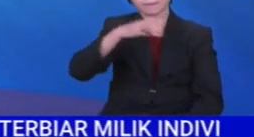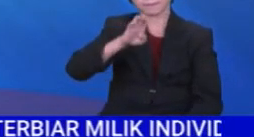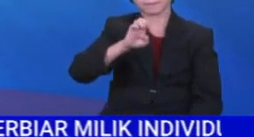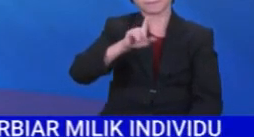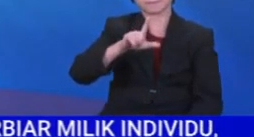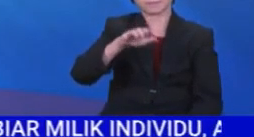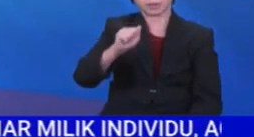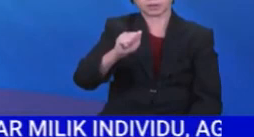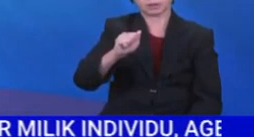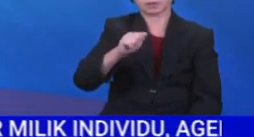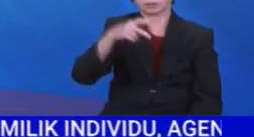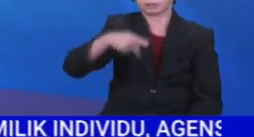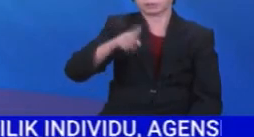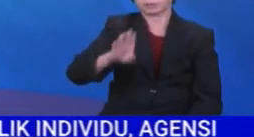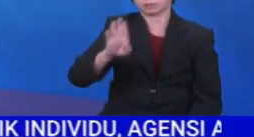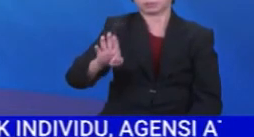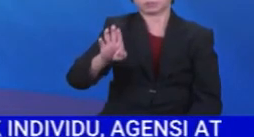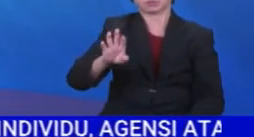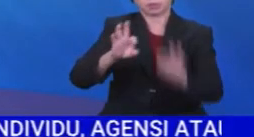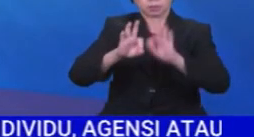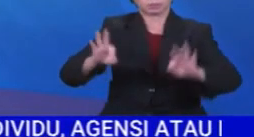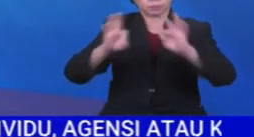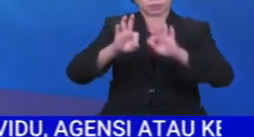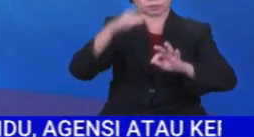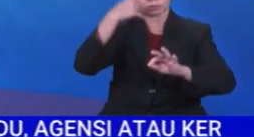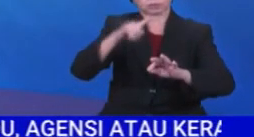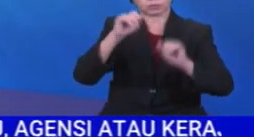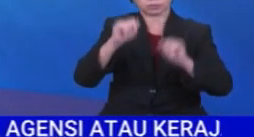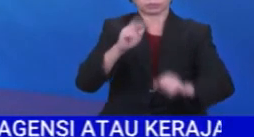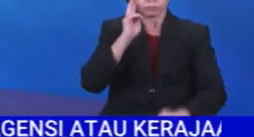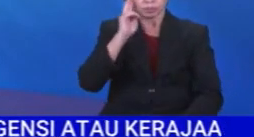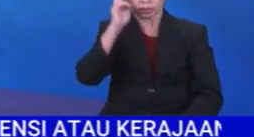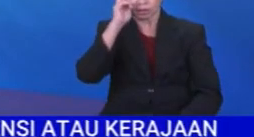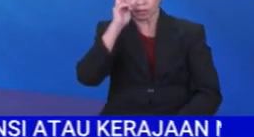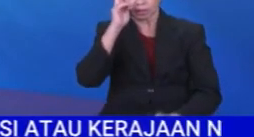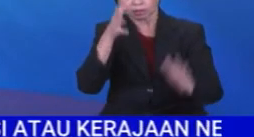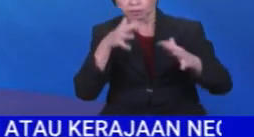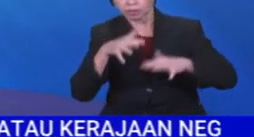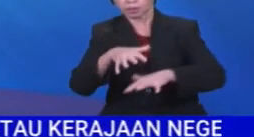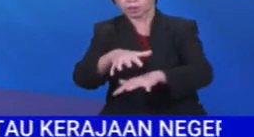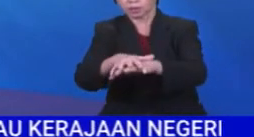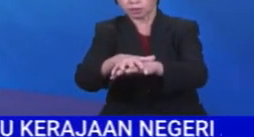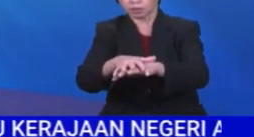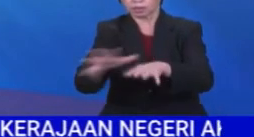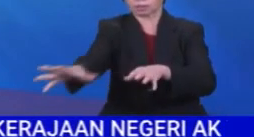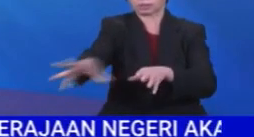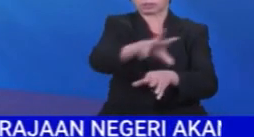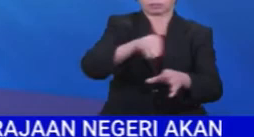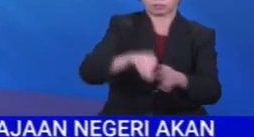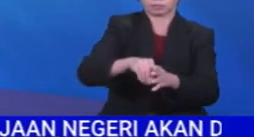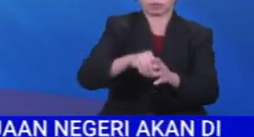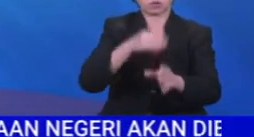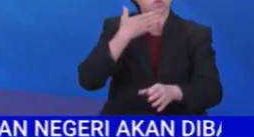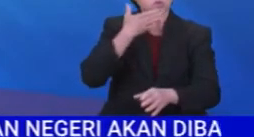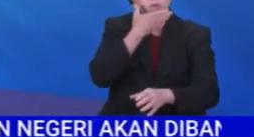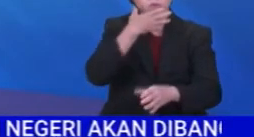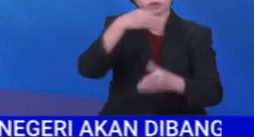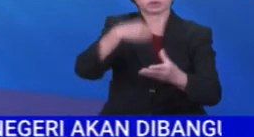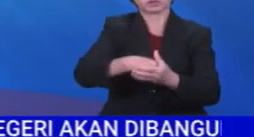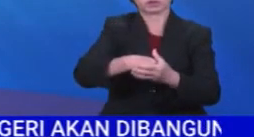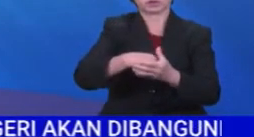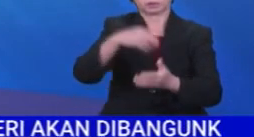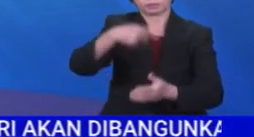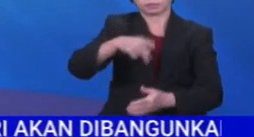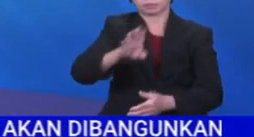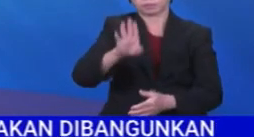BB ya sebagai langkah penting yang bukan saja dapat remaja dan menerapkan Elemen Ke terangku manusia muda dalam PBB